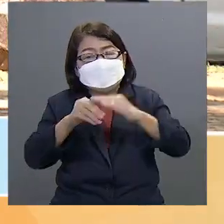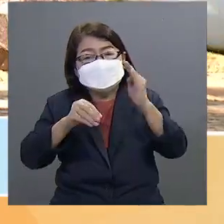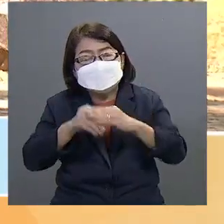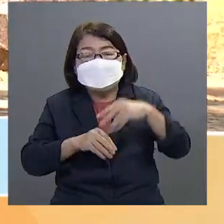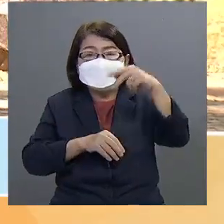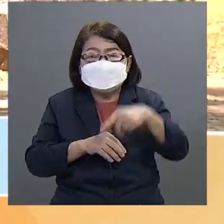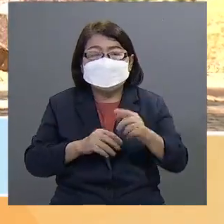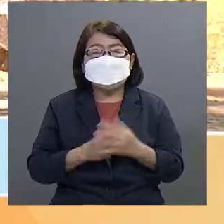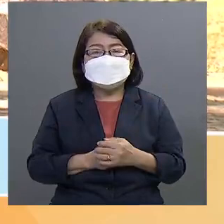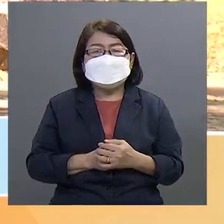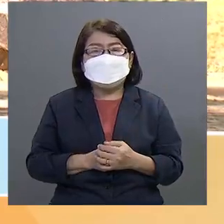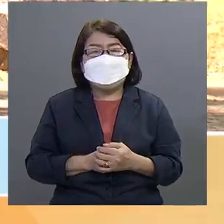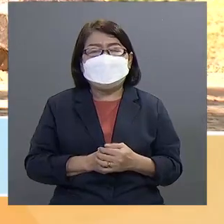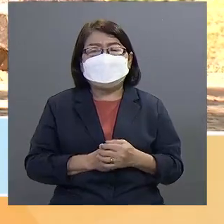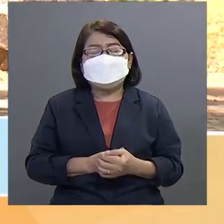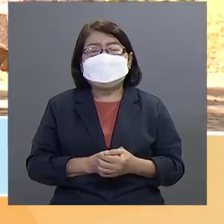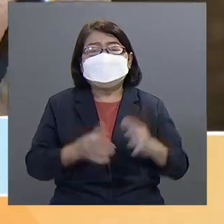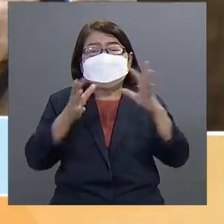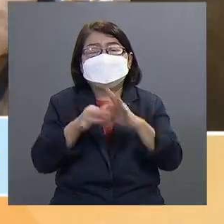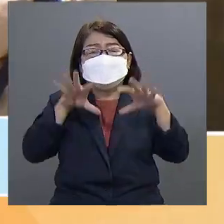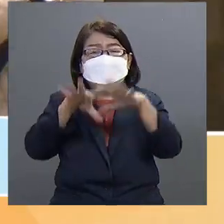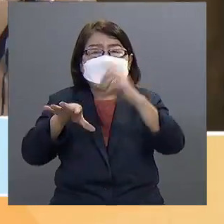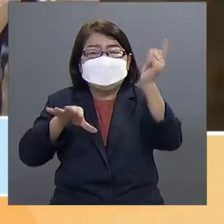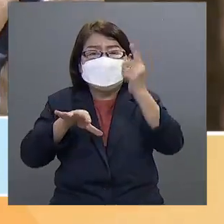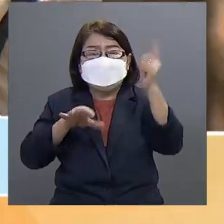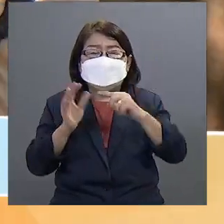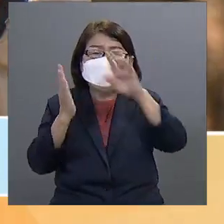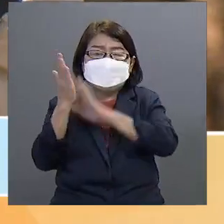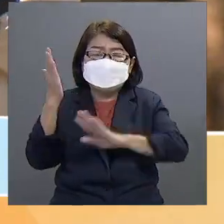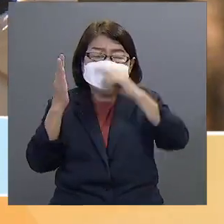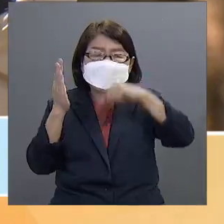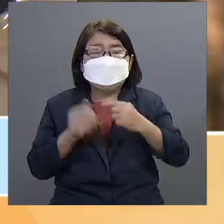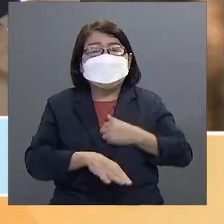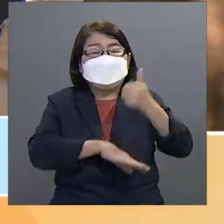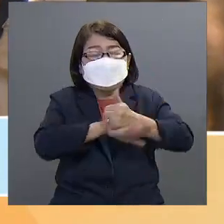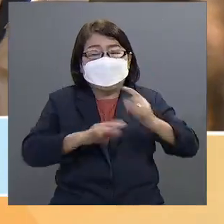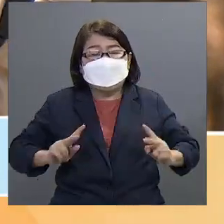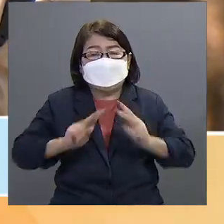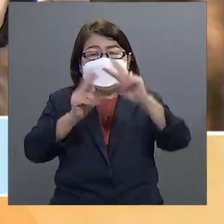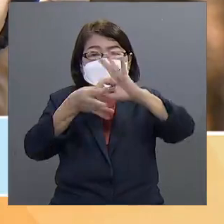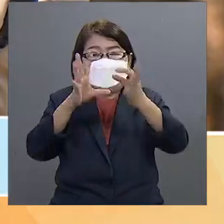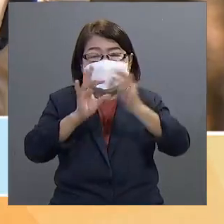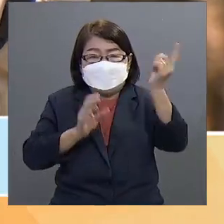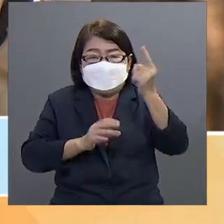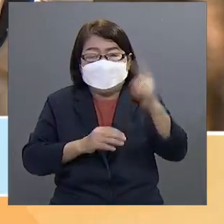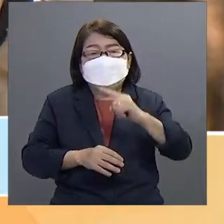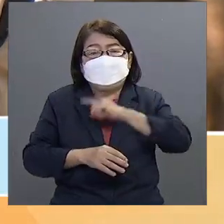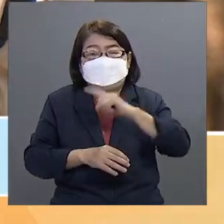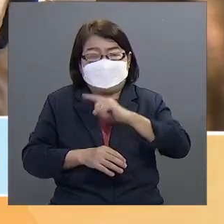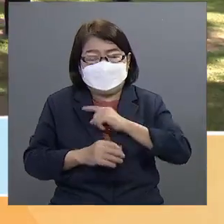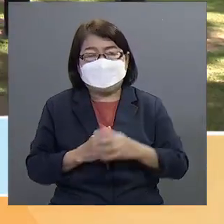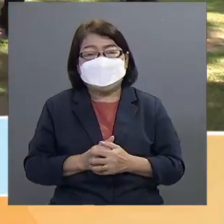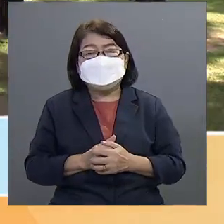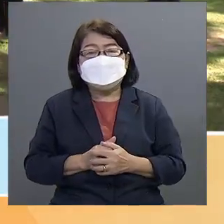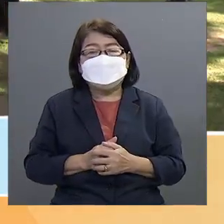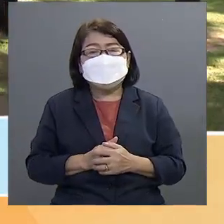ที่ไม่ว่าการท่องเที่ยวประเทศไทยนะครับท่านรัฐมนตรีท่องเที่ยวและกีฬานะครับท่านพิพัฒน์ราชกิจประการนะครับล่าสุดเราเองผมเนี่